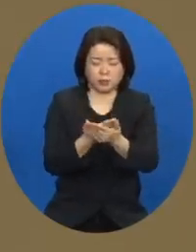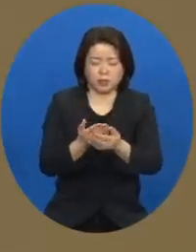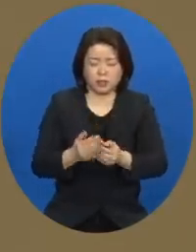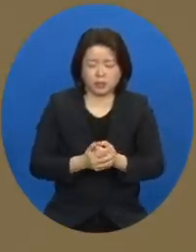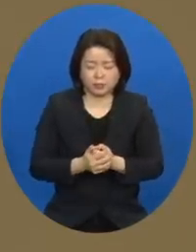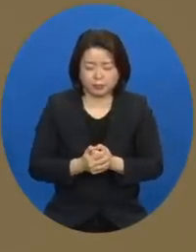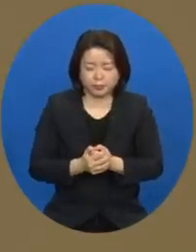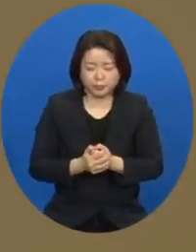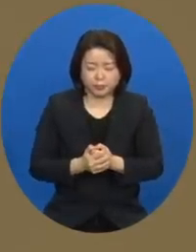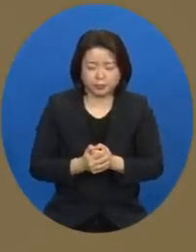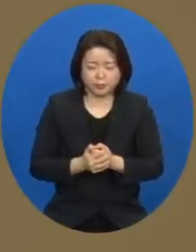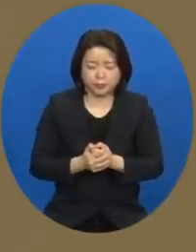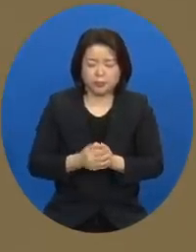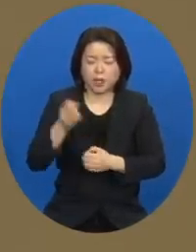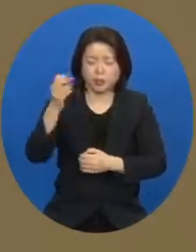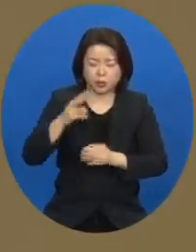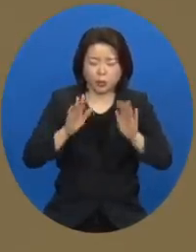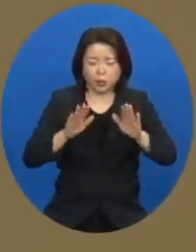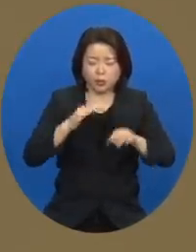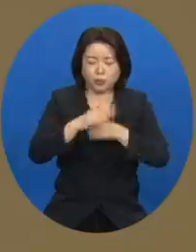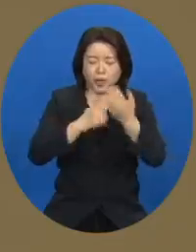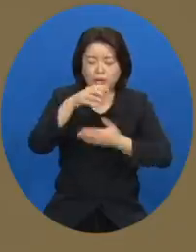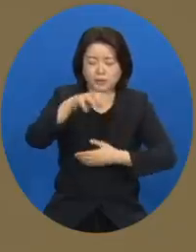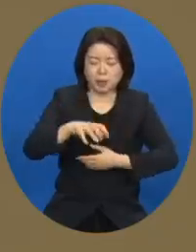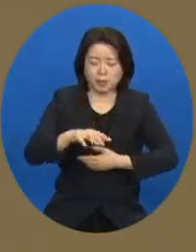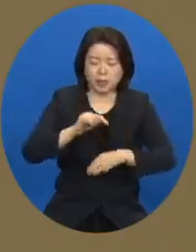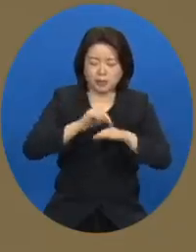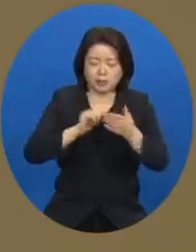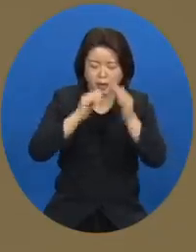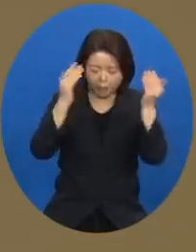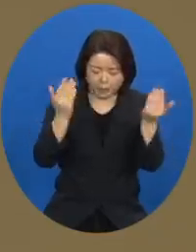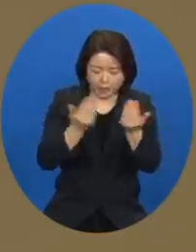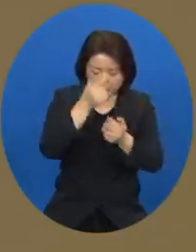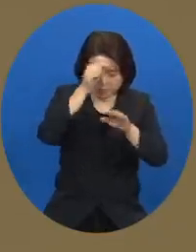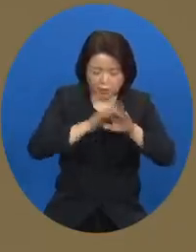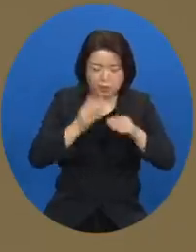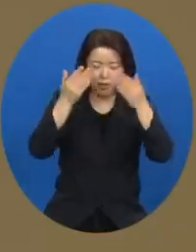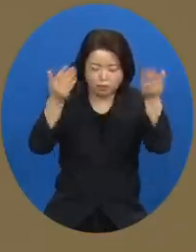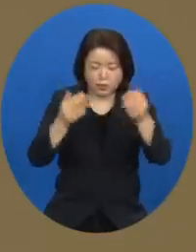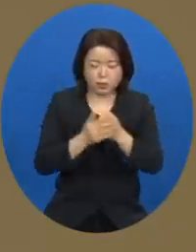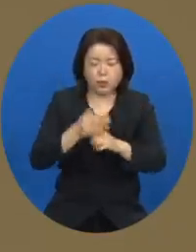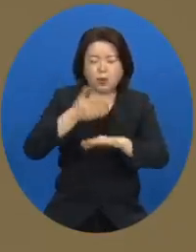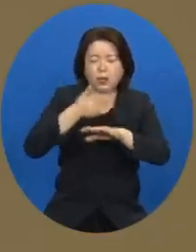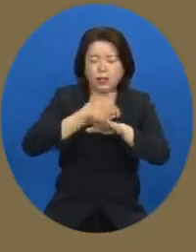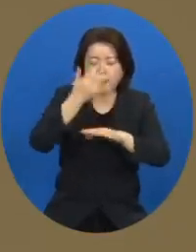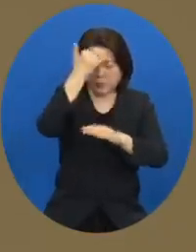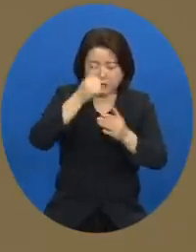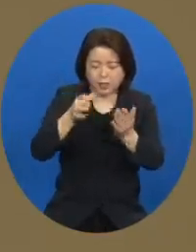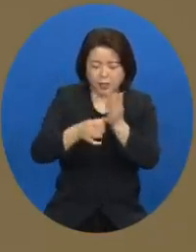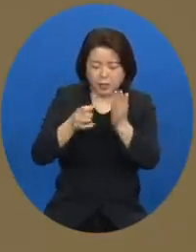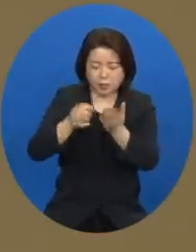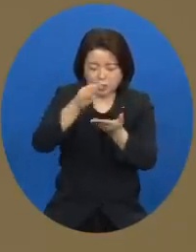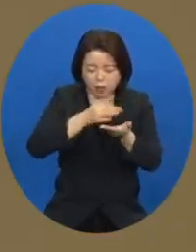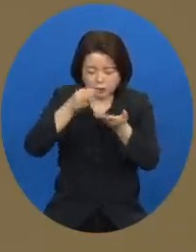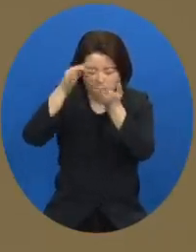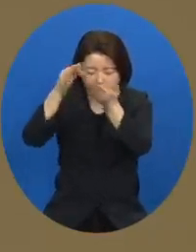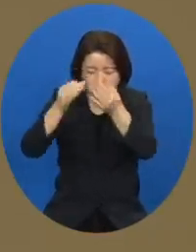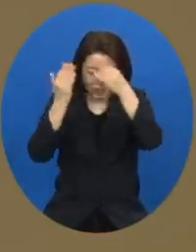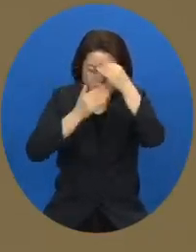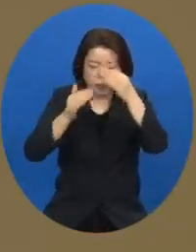원합니다. 또한 오늘도 하나님 앞에 전심으로 예배하며 감사의 예물을 주께 드린 성도들이